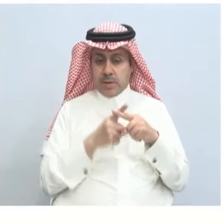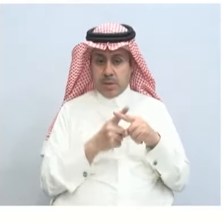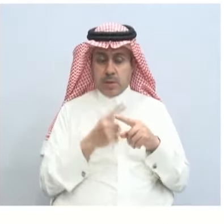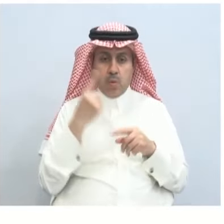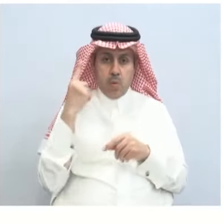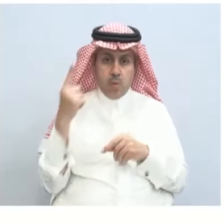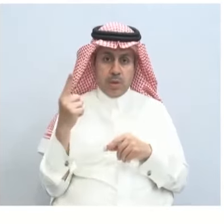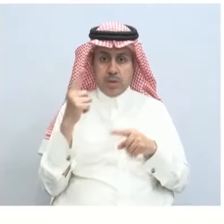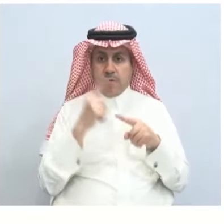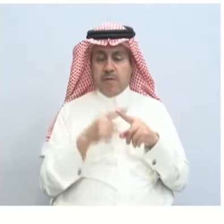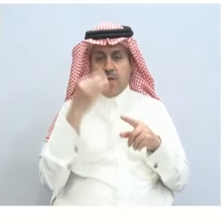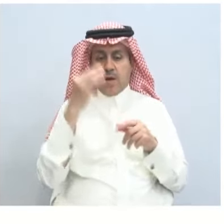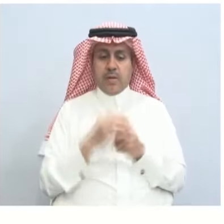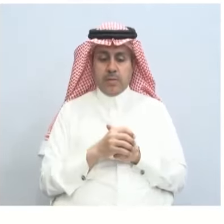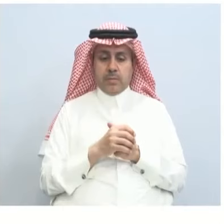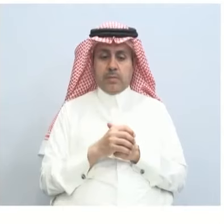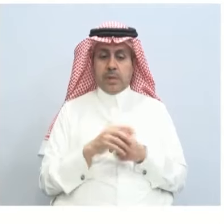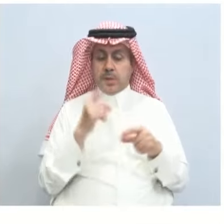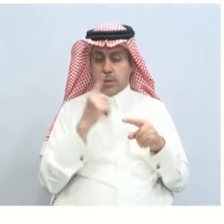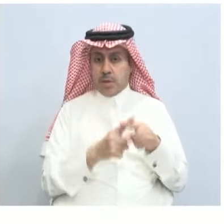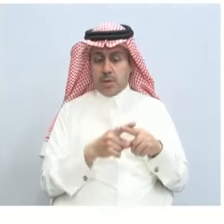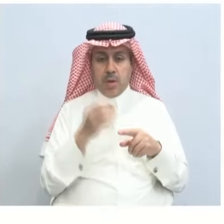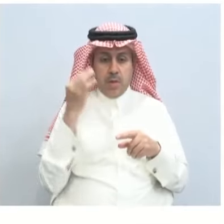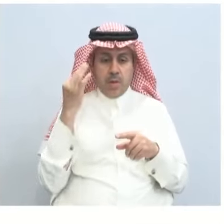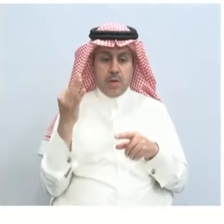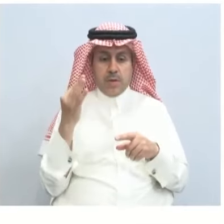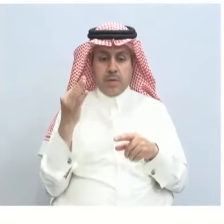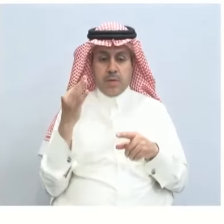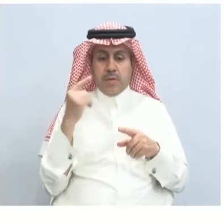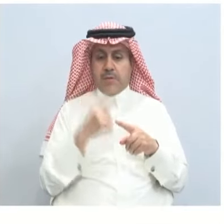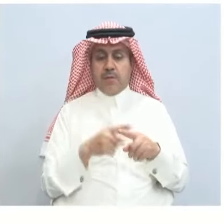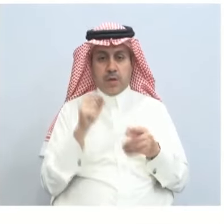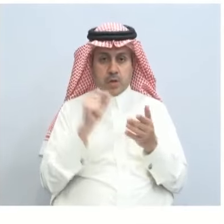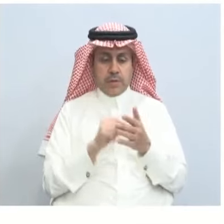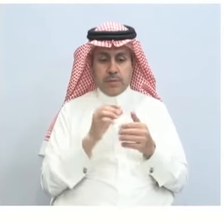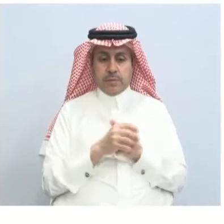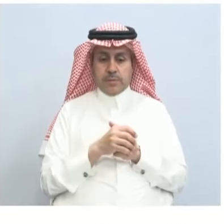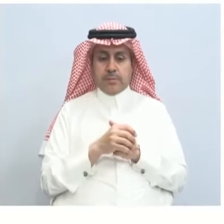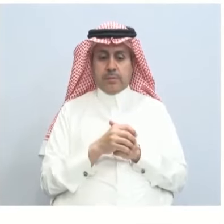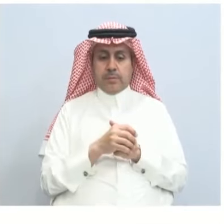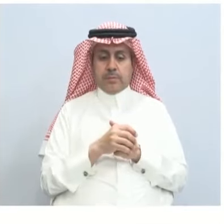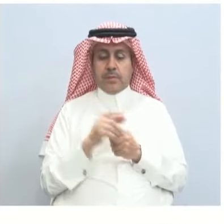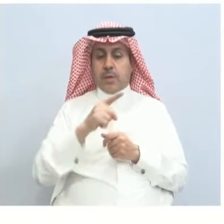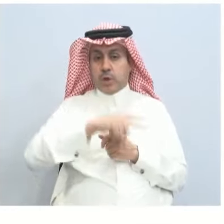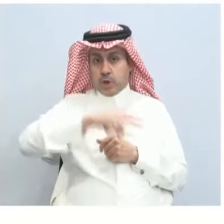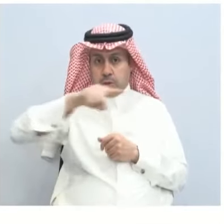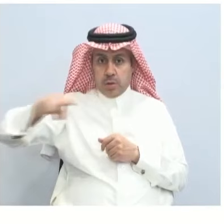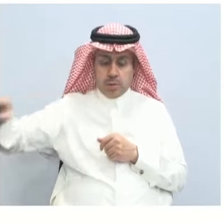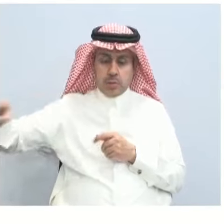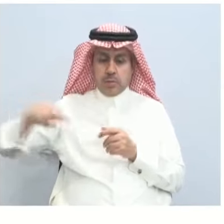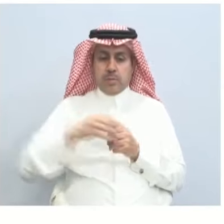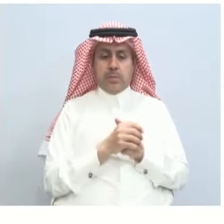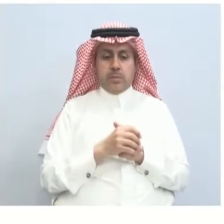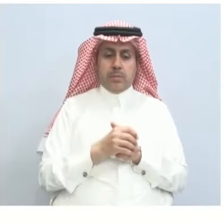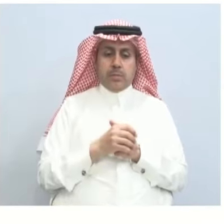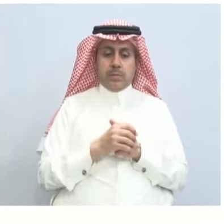1 في 3 ئ 3 في 0 بعدين اسوي اللي هو طول